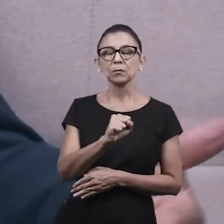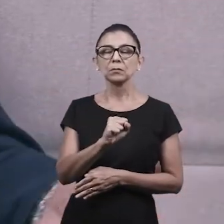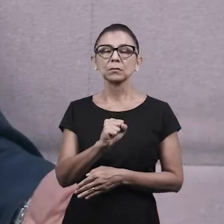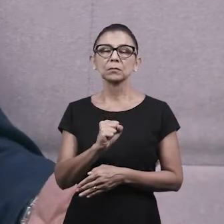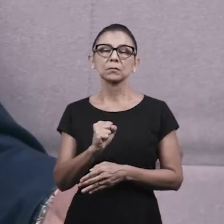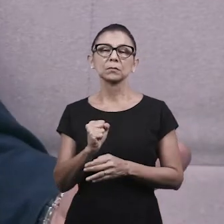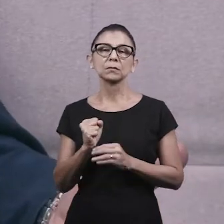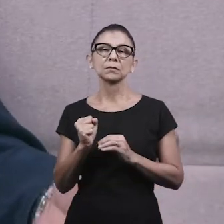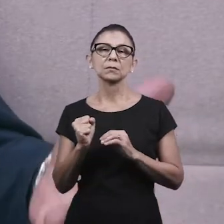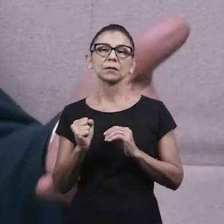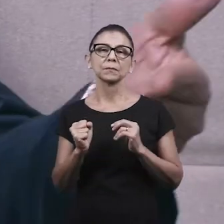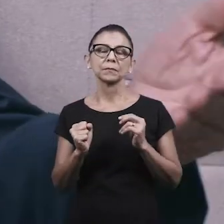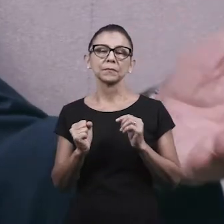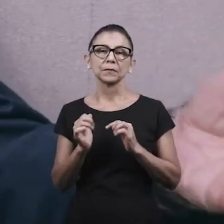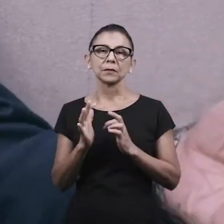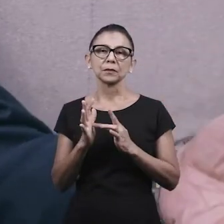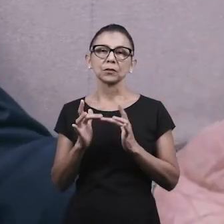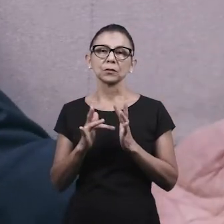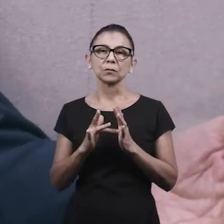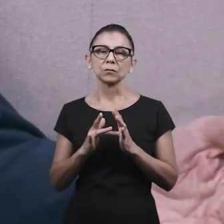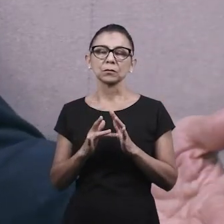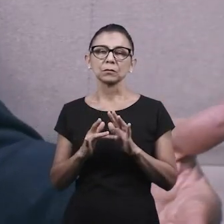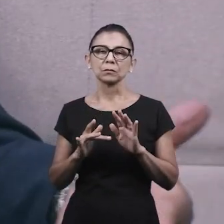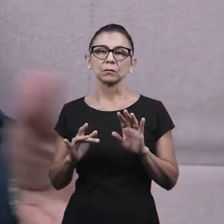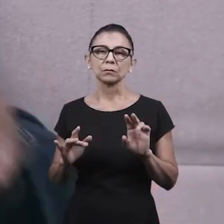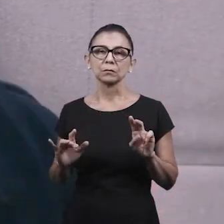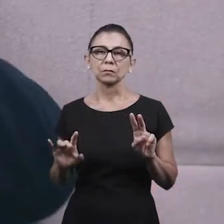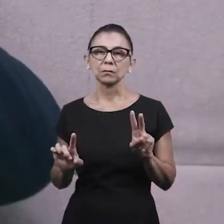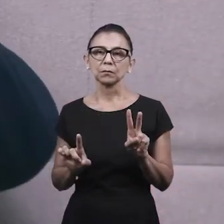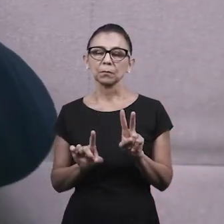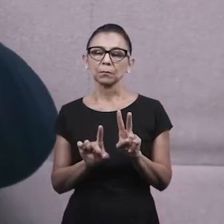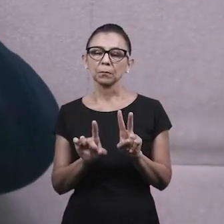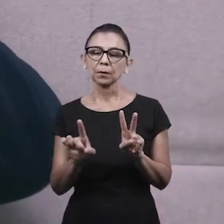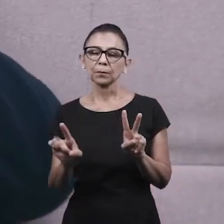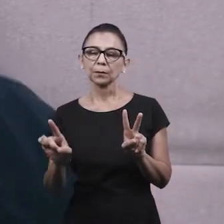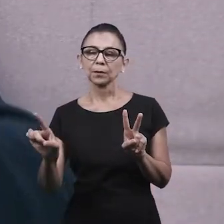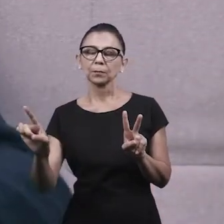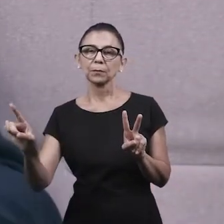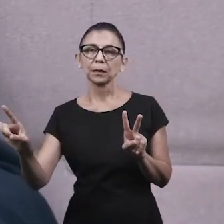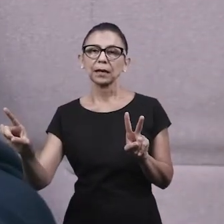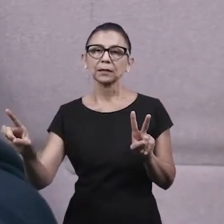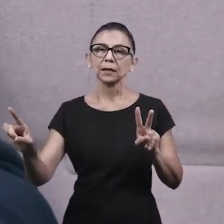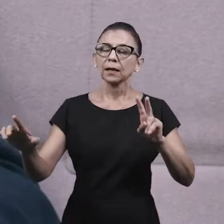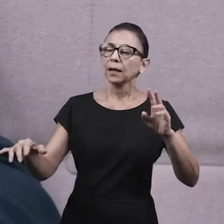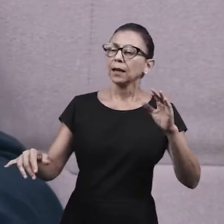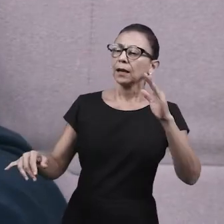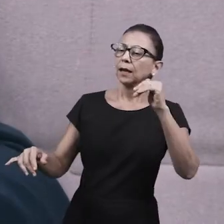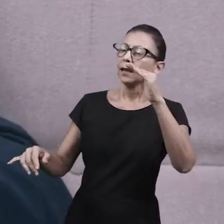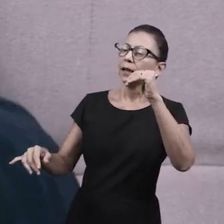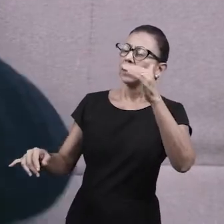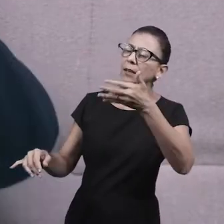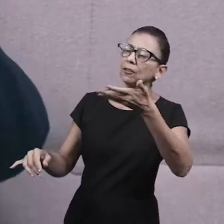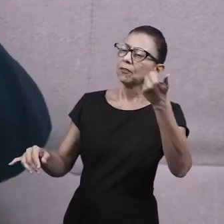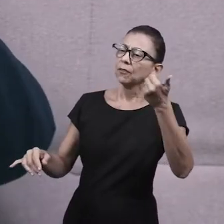tard. Le jour est décliné. Jésus n'a jamais rejeté une invitation.